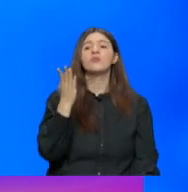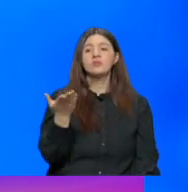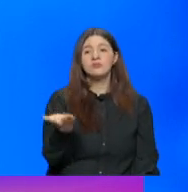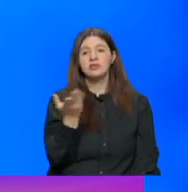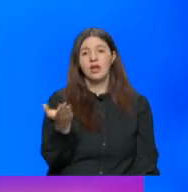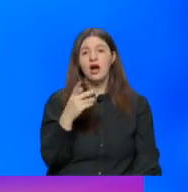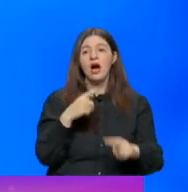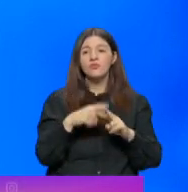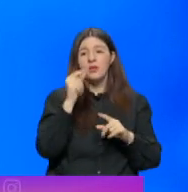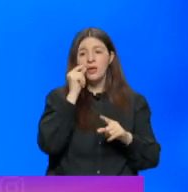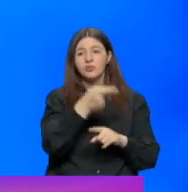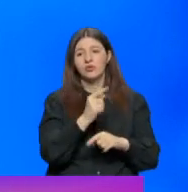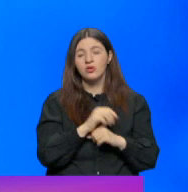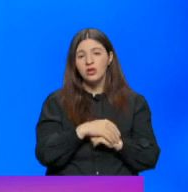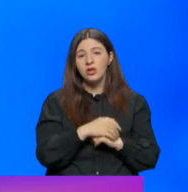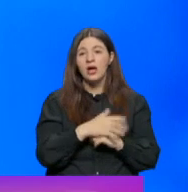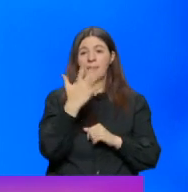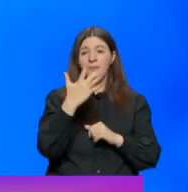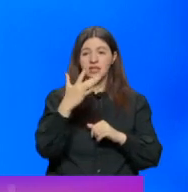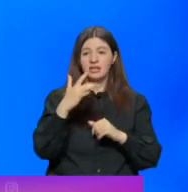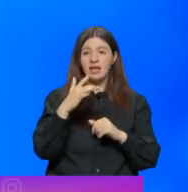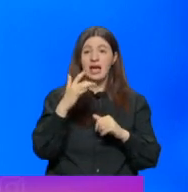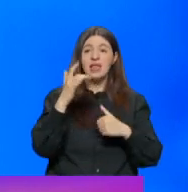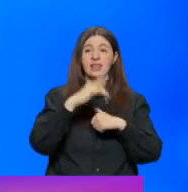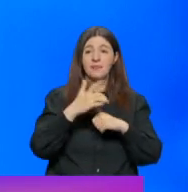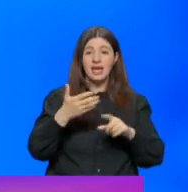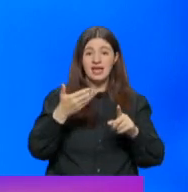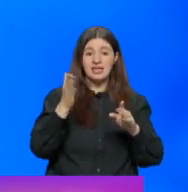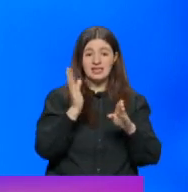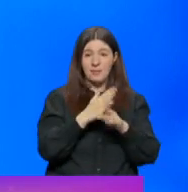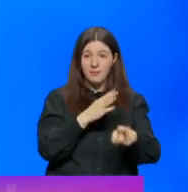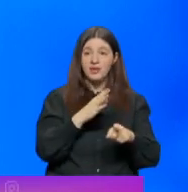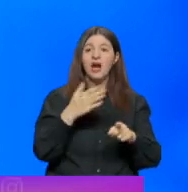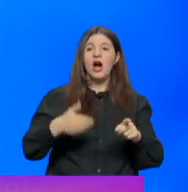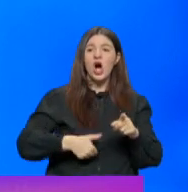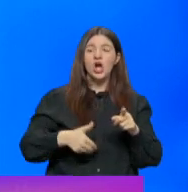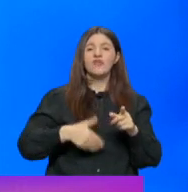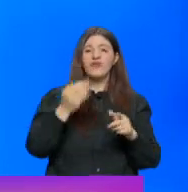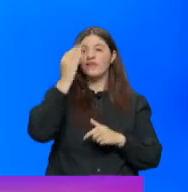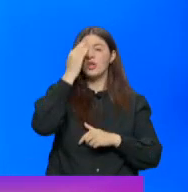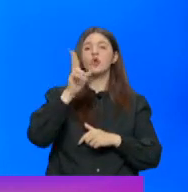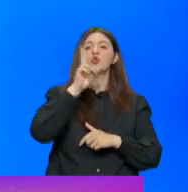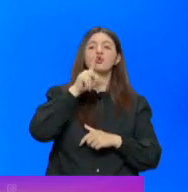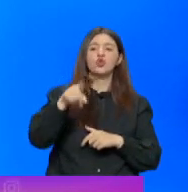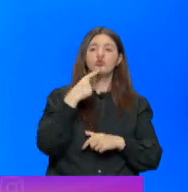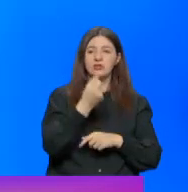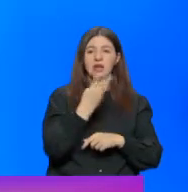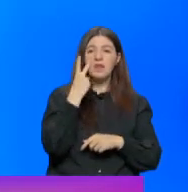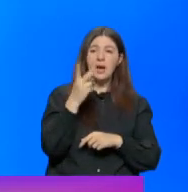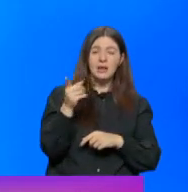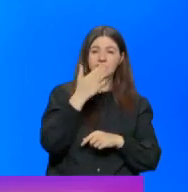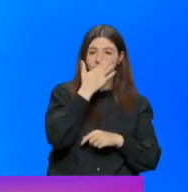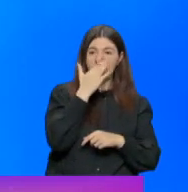mesela Abdullah Bey bunu? Beştepe sebep açlık ve yoksullukta sonuç diyor Ali Babacan. Rakamlara